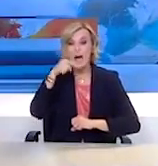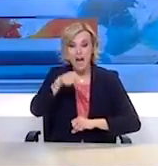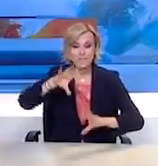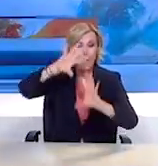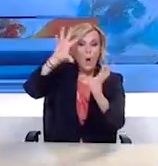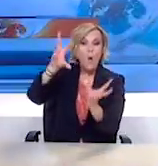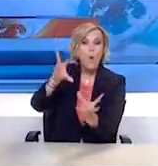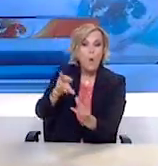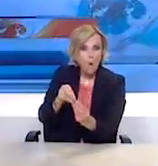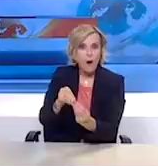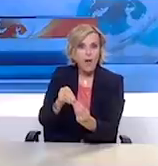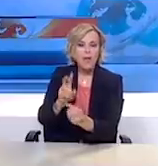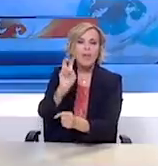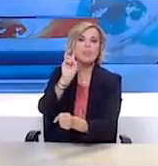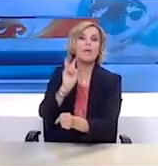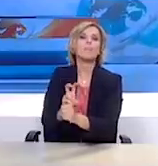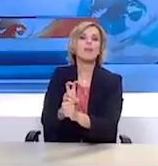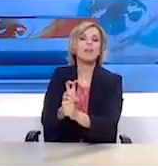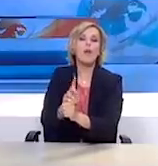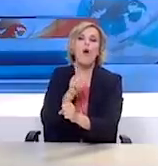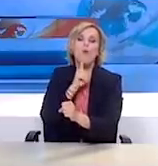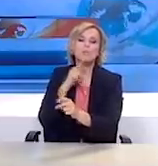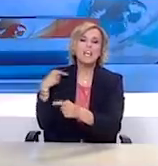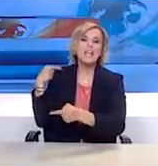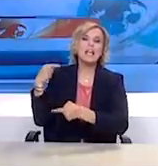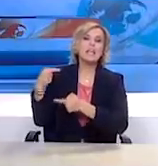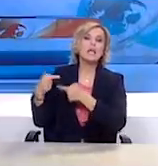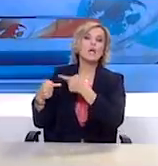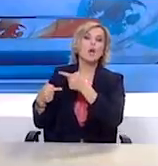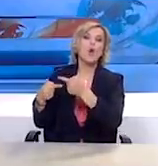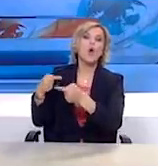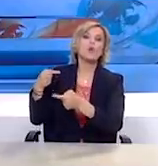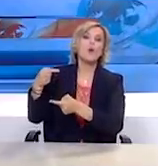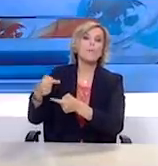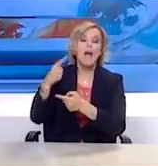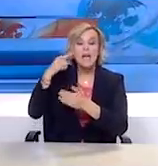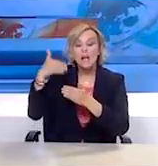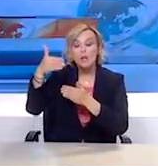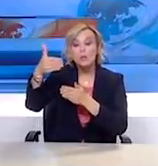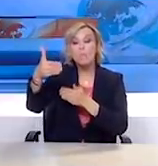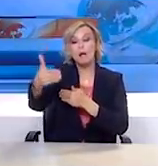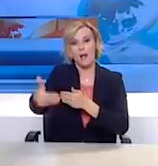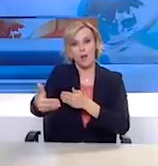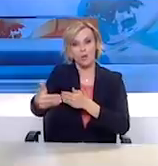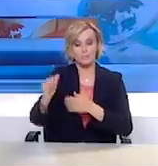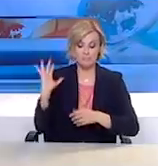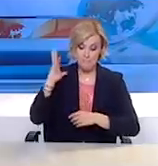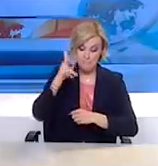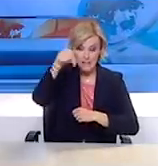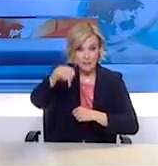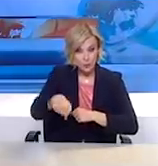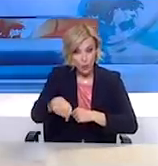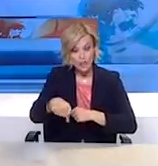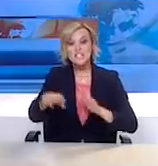δημιουργούν μια παρακαταθήκη για το μέλλον. Διότι μέχρι στιγμής το σύστημα υγείας τα έχει πάει καλά, αλλά μετά την κρίση του